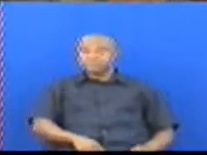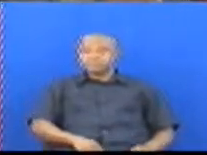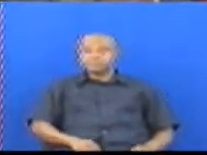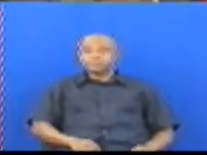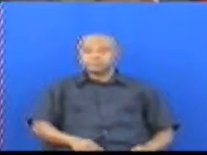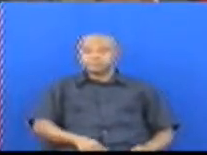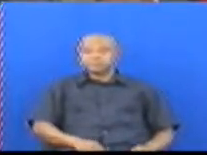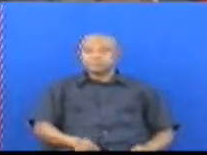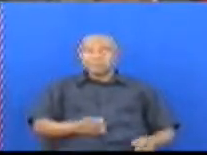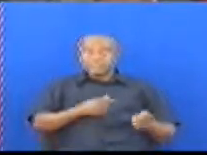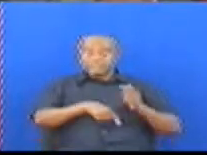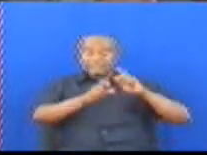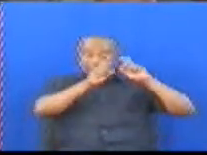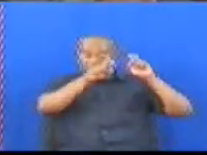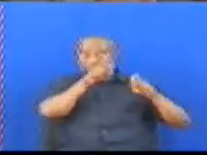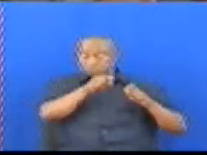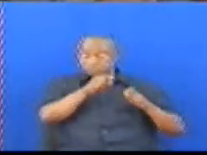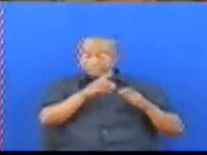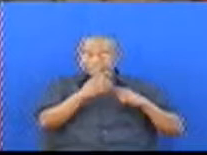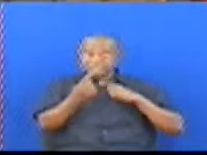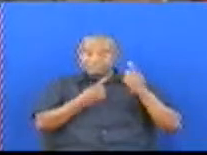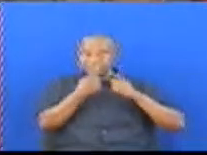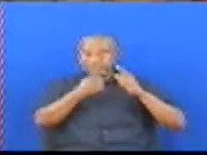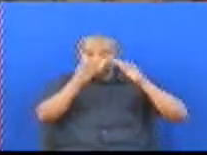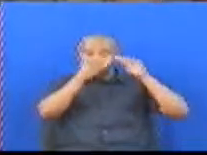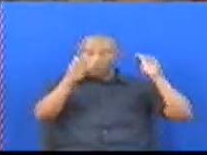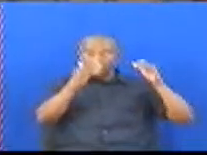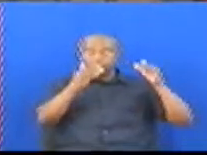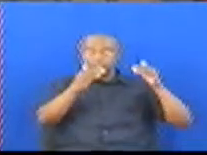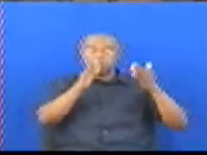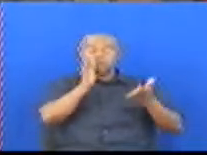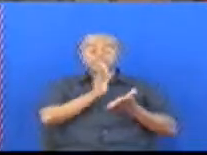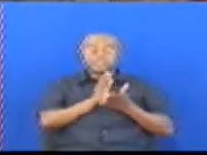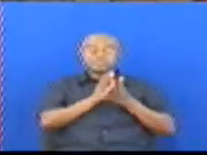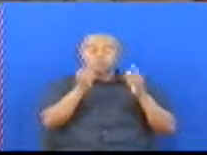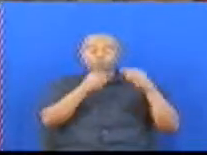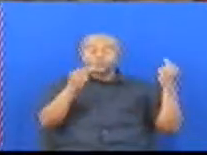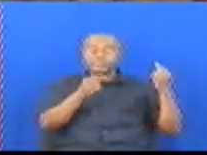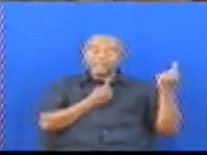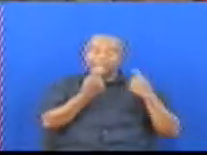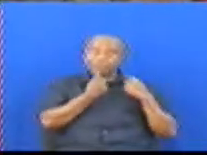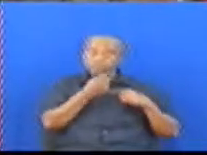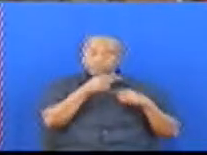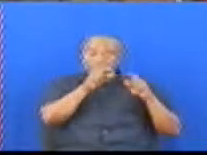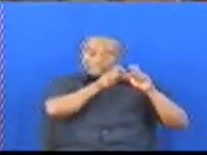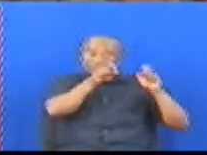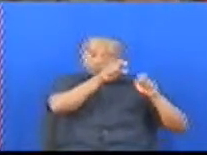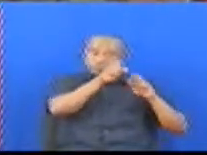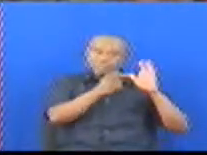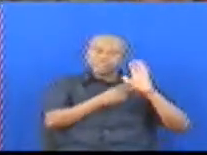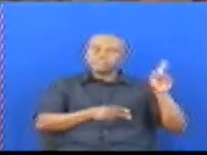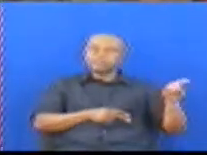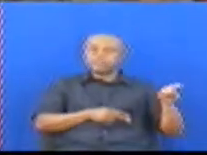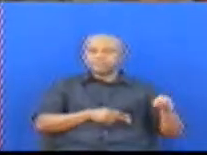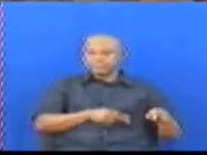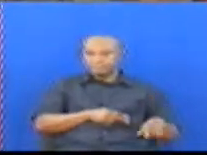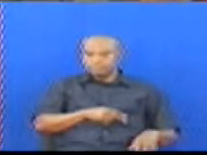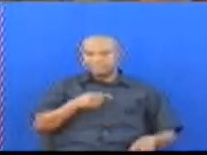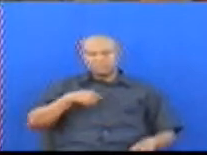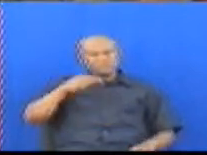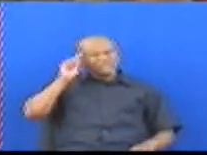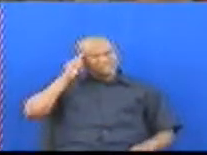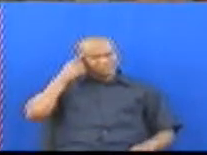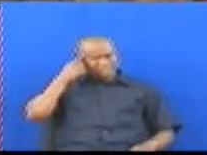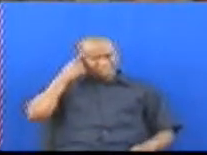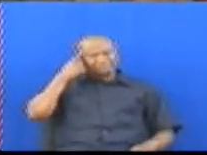msemaji wa kambi rasmi ya upinzani amezungumza, lakini mimi nafikiri wanashindwa kuelewa tu,